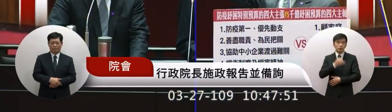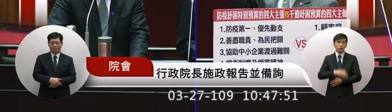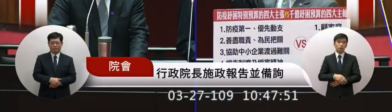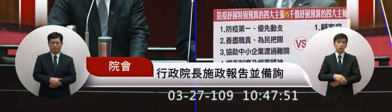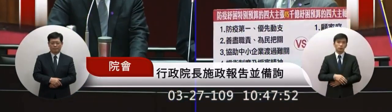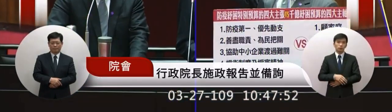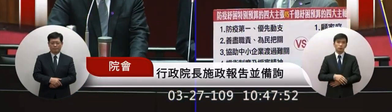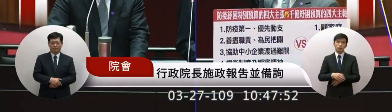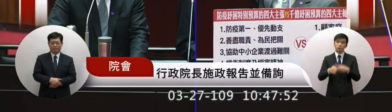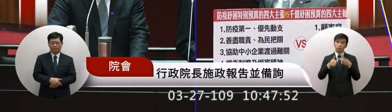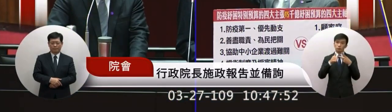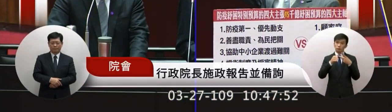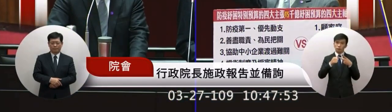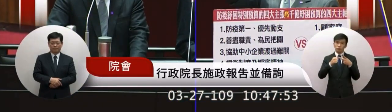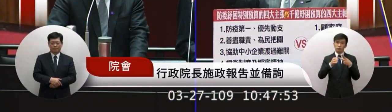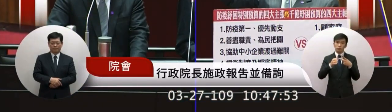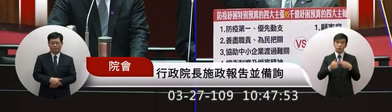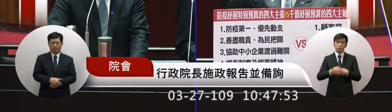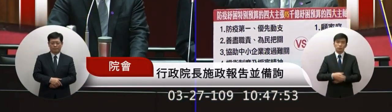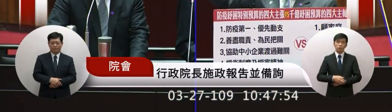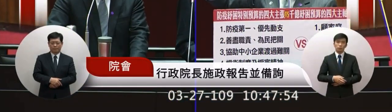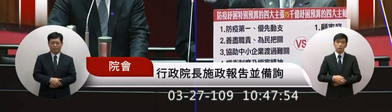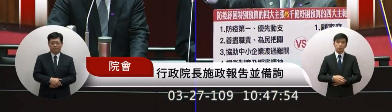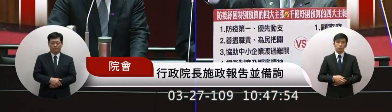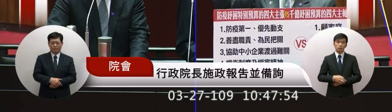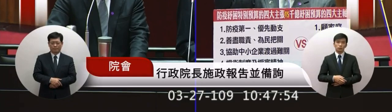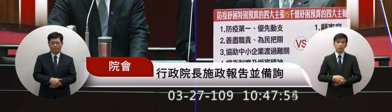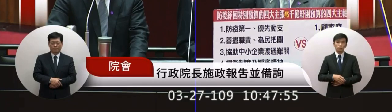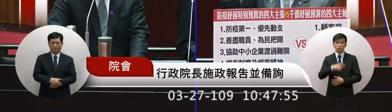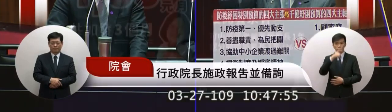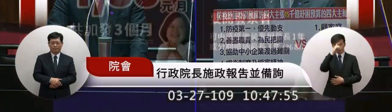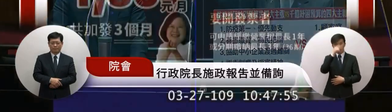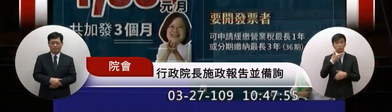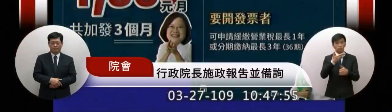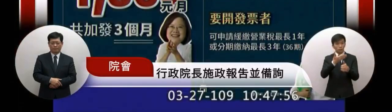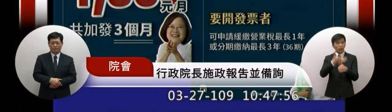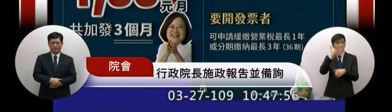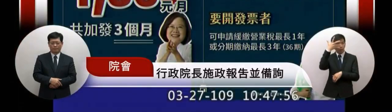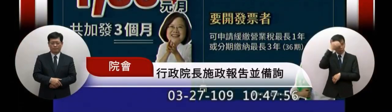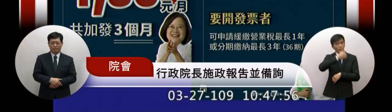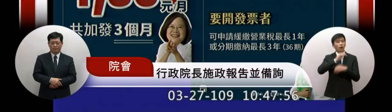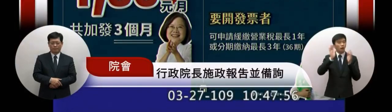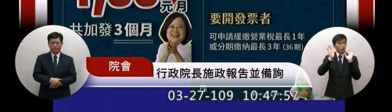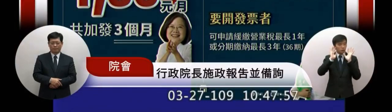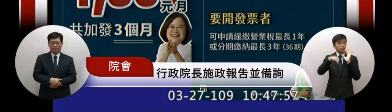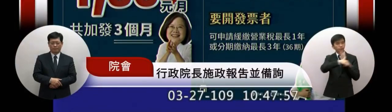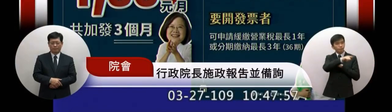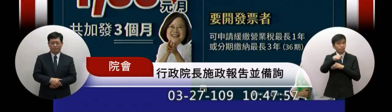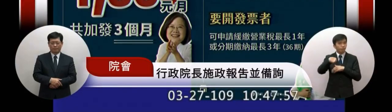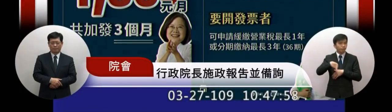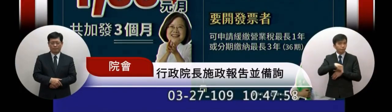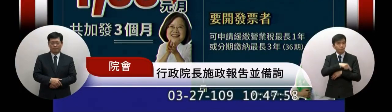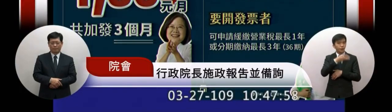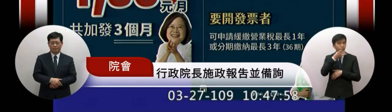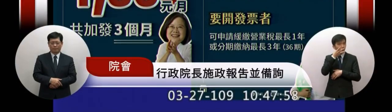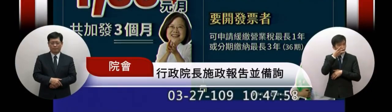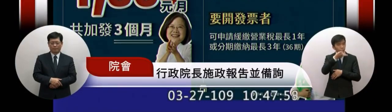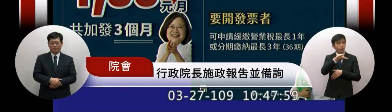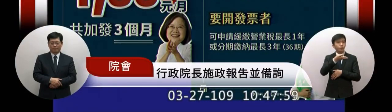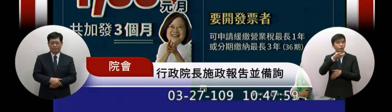你讲。爱护弱势，互老人家囡仔3个月、